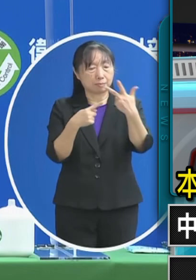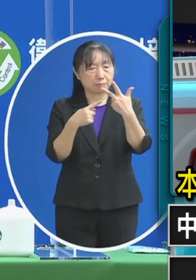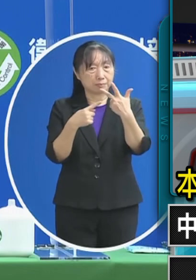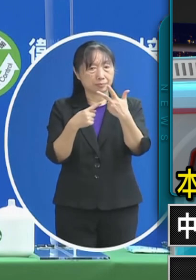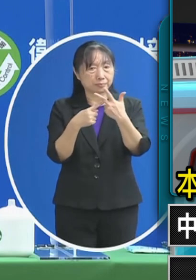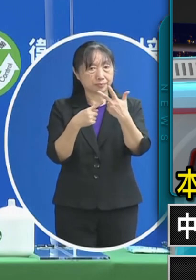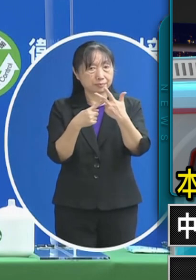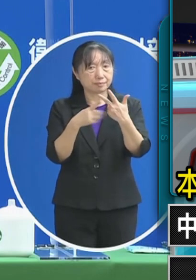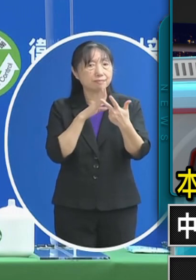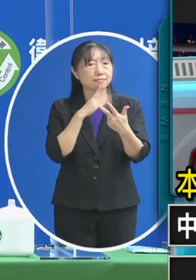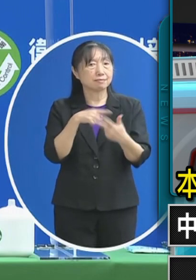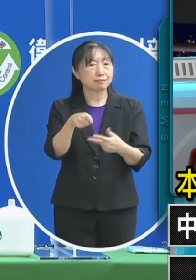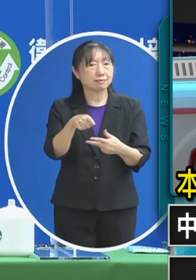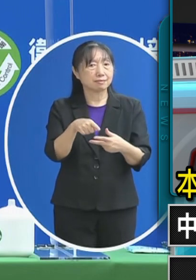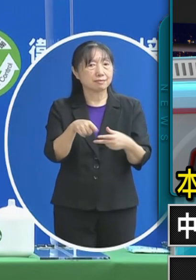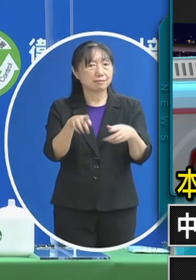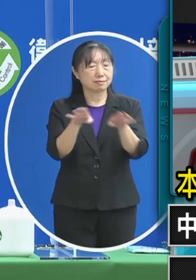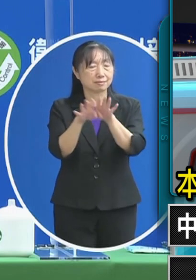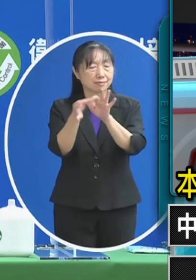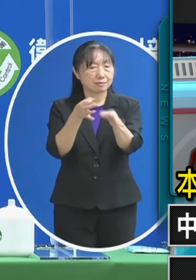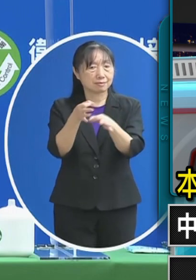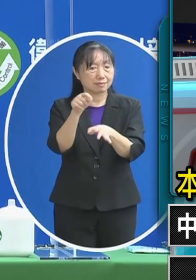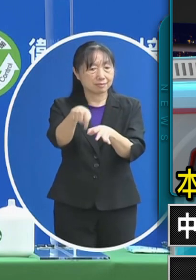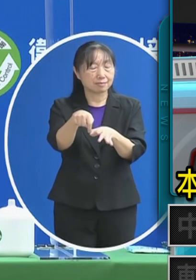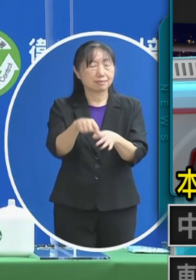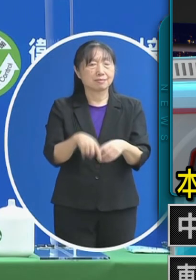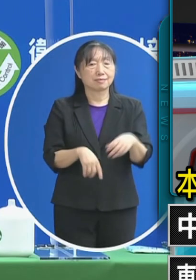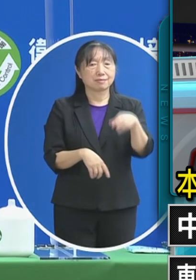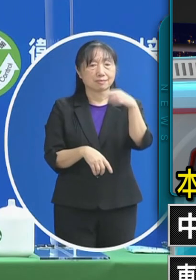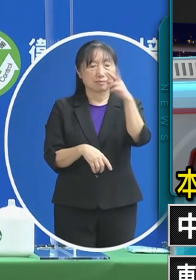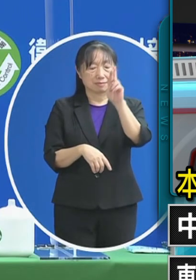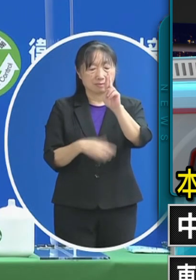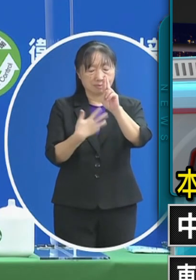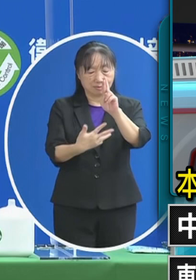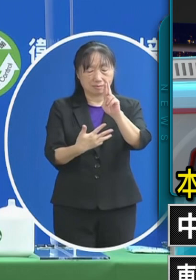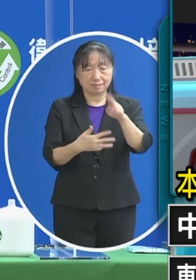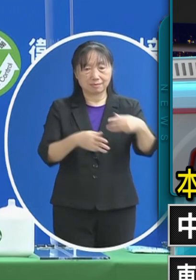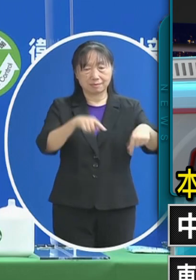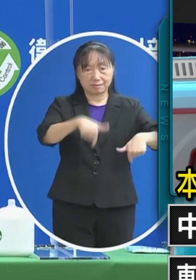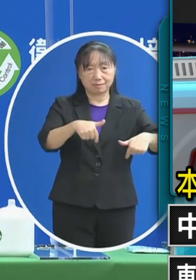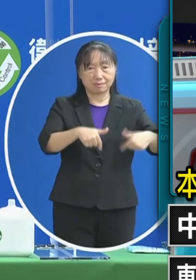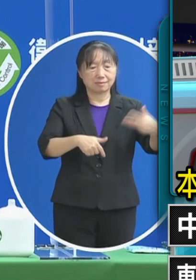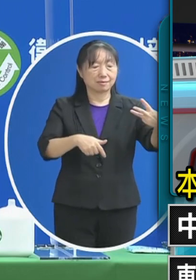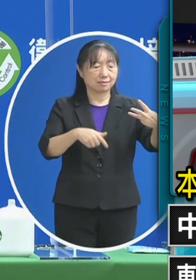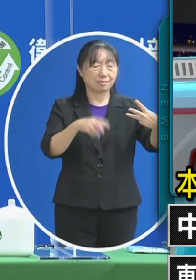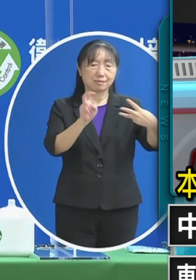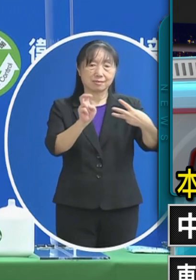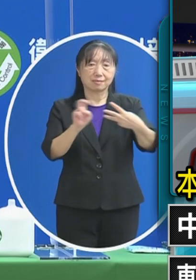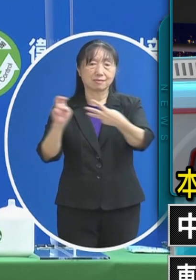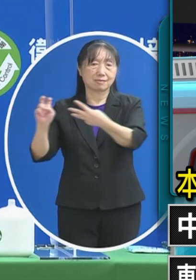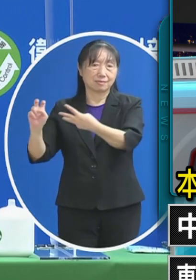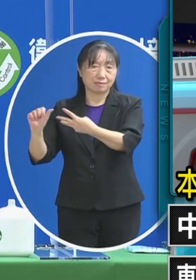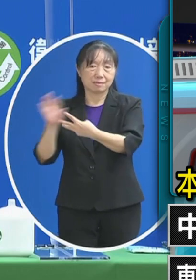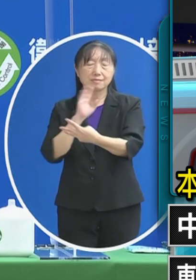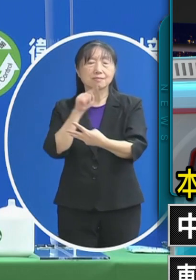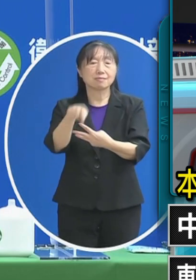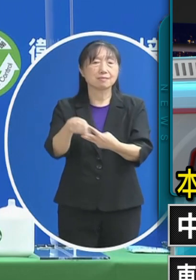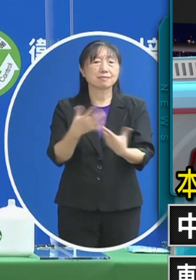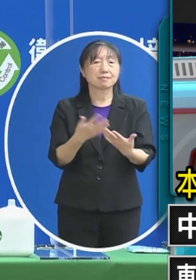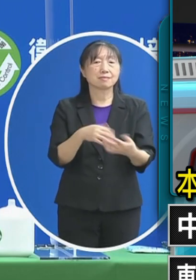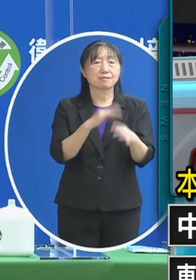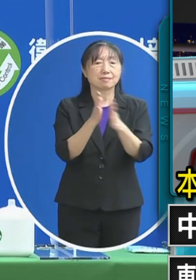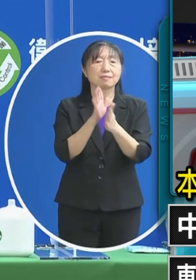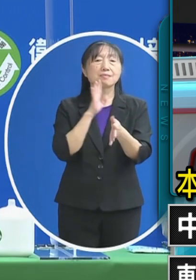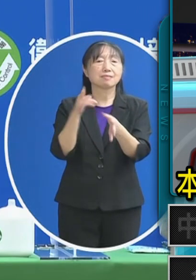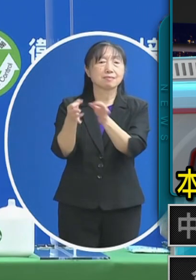接下来带您看到这个励志的故事，就读南投旭光高中的潘颖恩，他从国中开始就代表学校参加全中运空